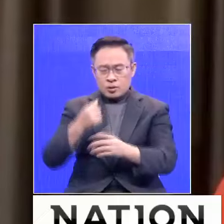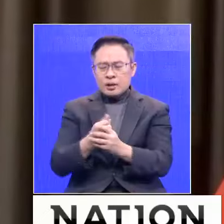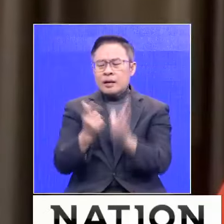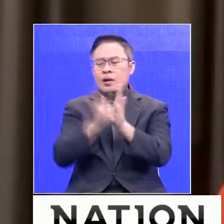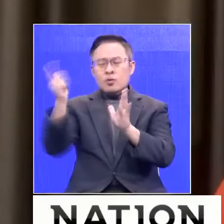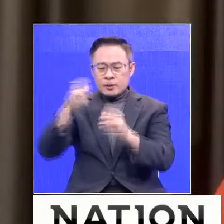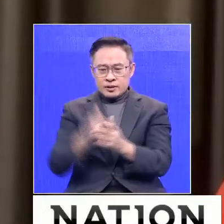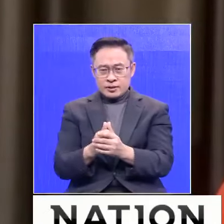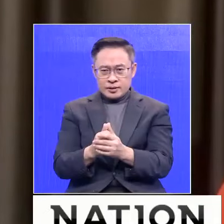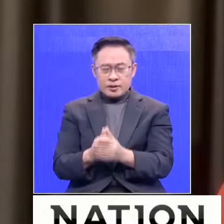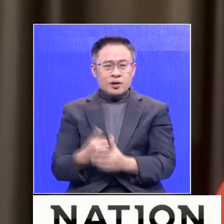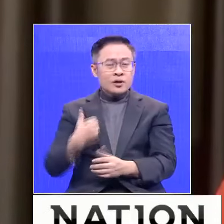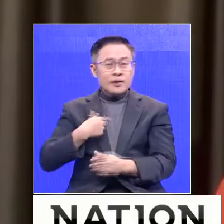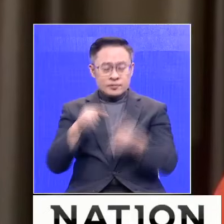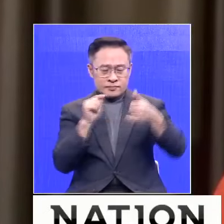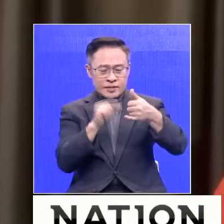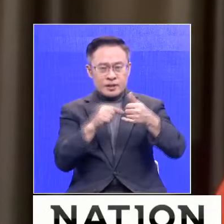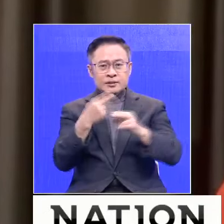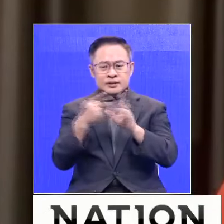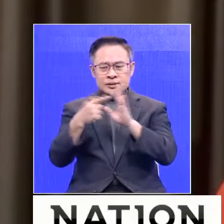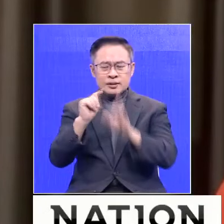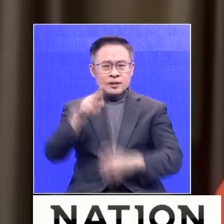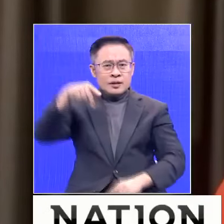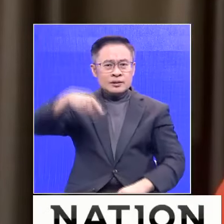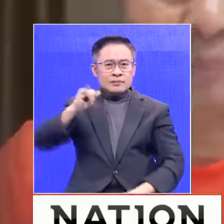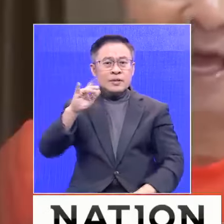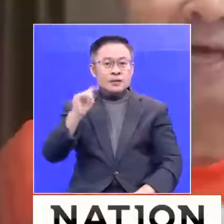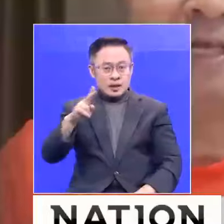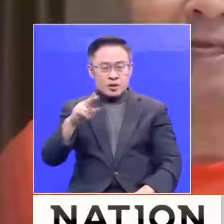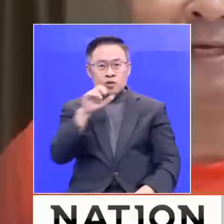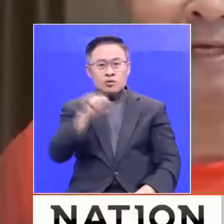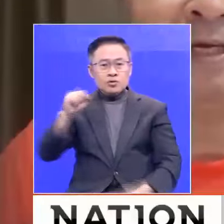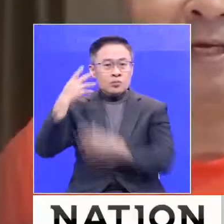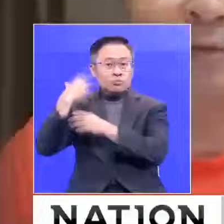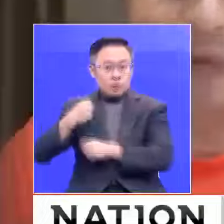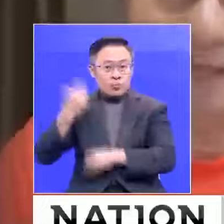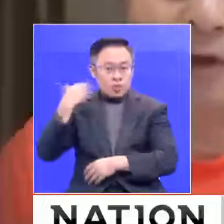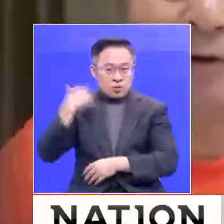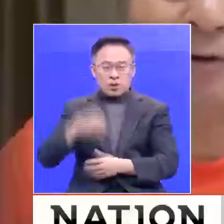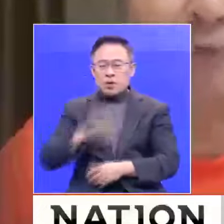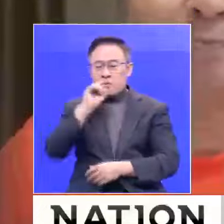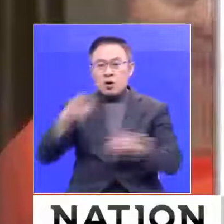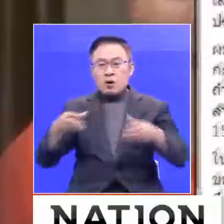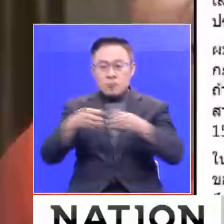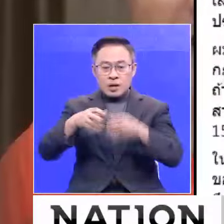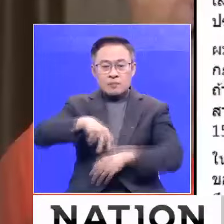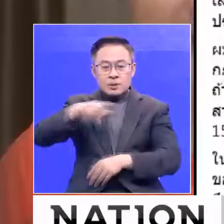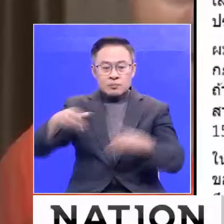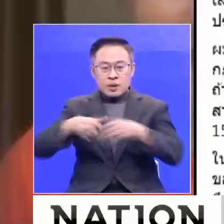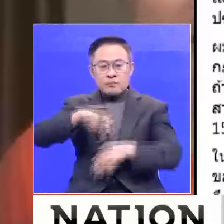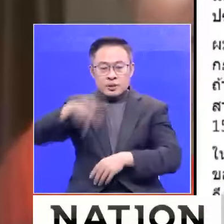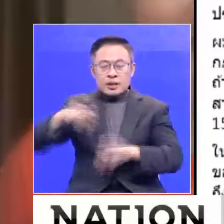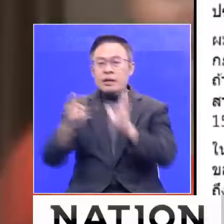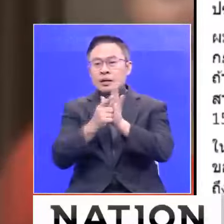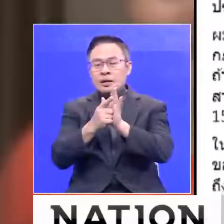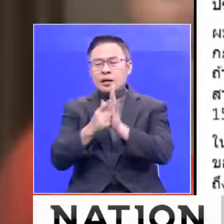ส.ส.นครศรีธรรมราชโพสต์คลิปกับเนื้อหาบน Facebook บอกว่าพรรคเพื่อไทยขอโทษประชาชนคุณชาญพวงเพชรลาออก